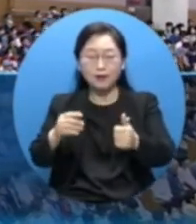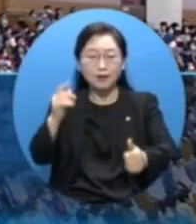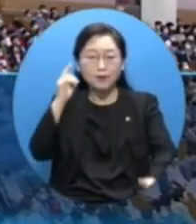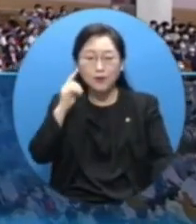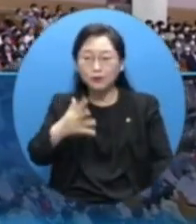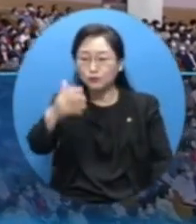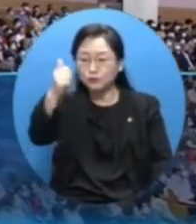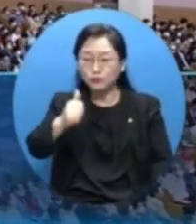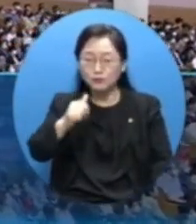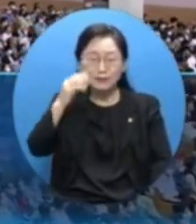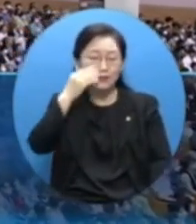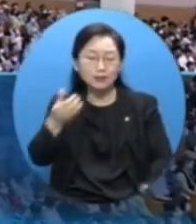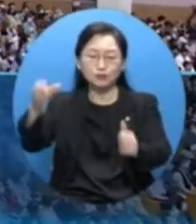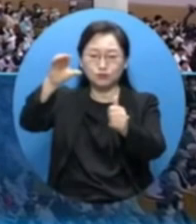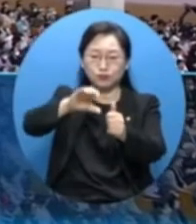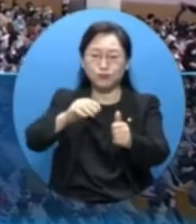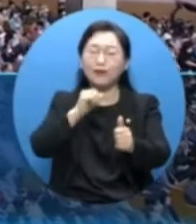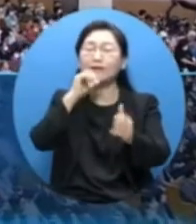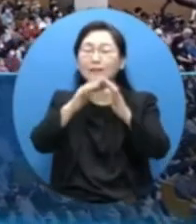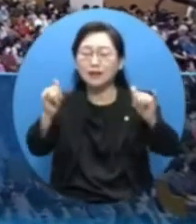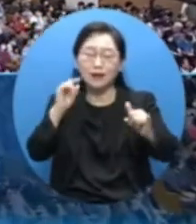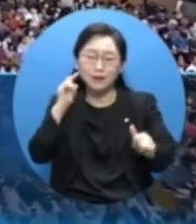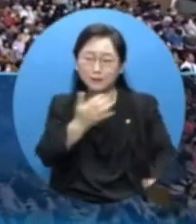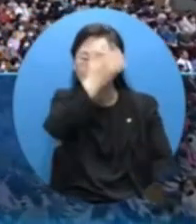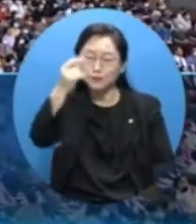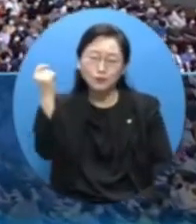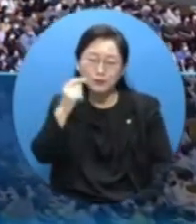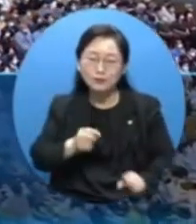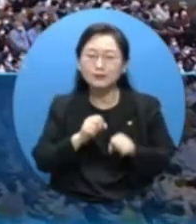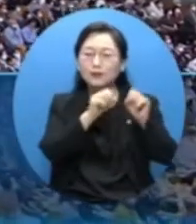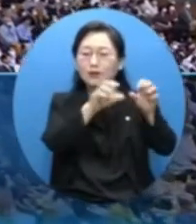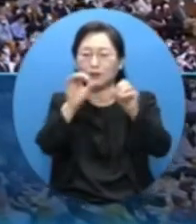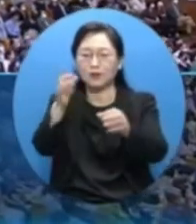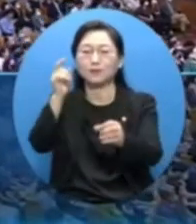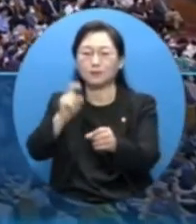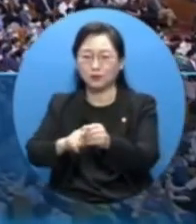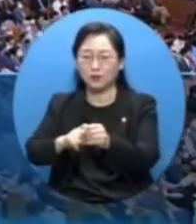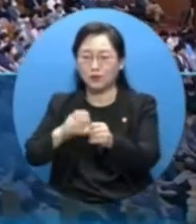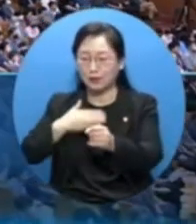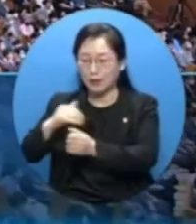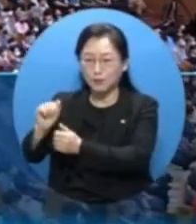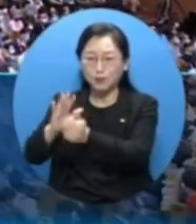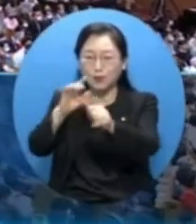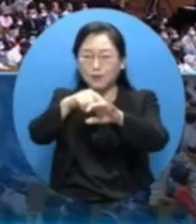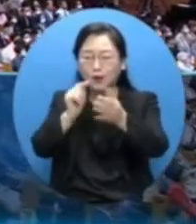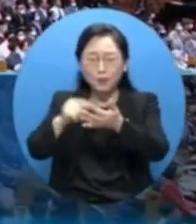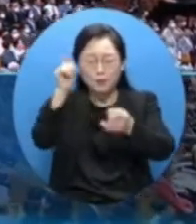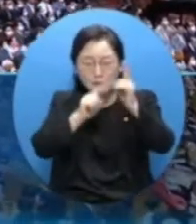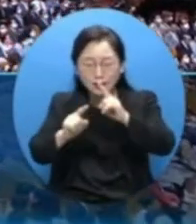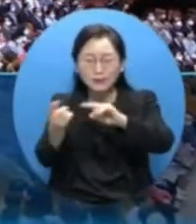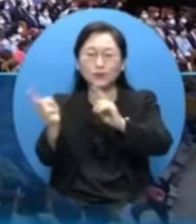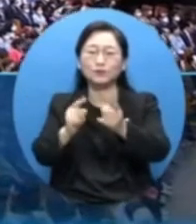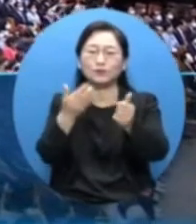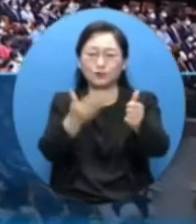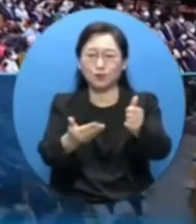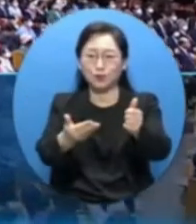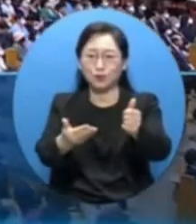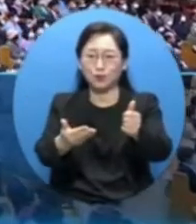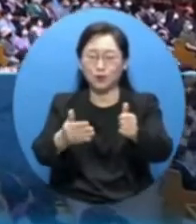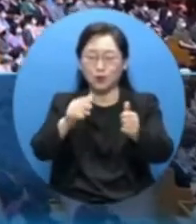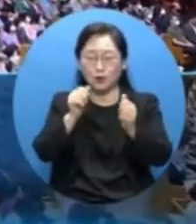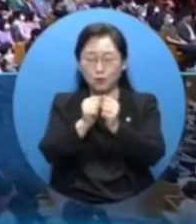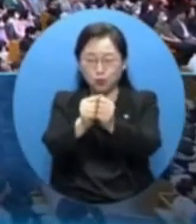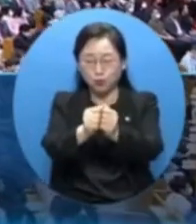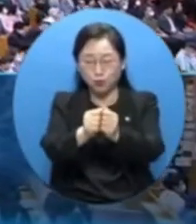야훼께서 내게 기름을 부으사 가난한 자에게 아름다운 소식을 전하게 하려 하심이라. 나를 보내사 마음이 상한 자를 고치며 부러진 자에게